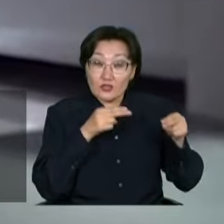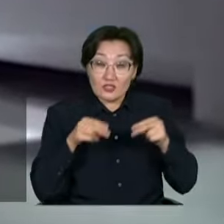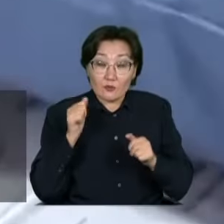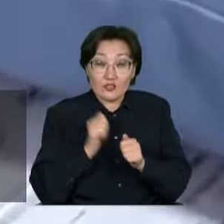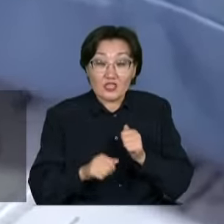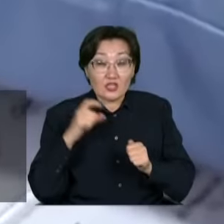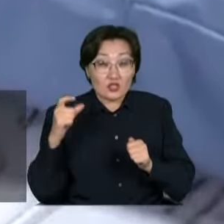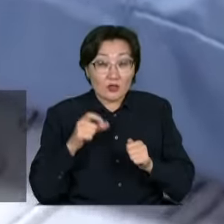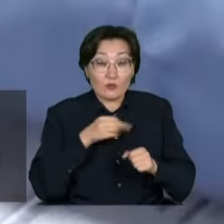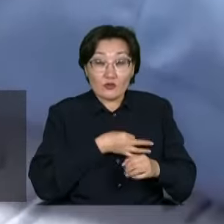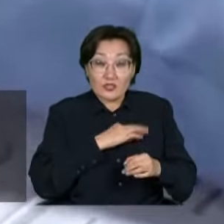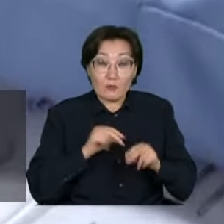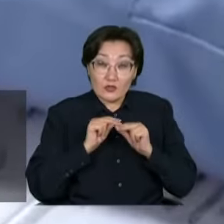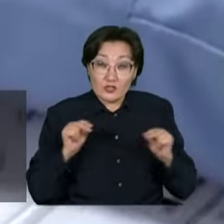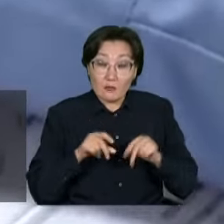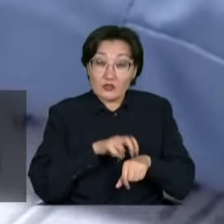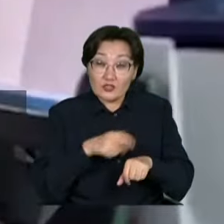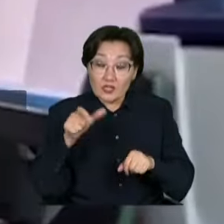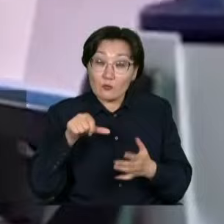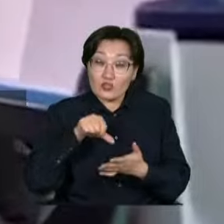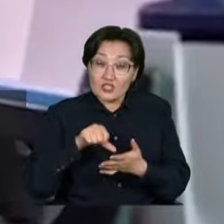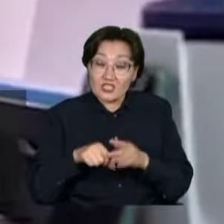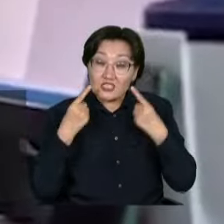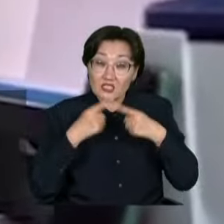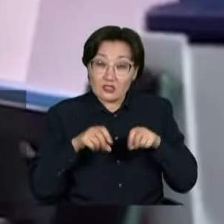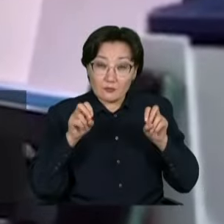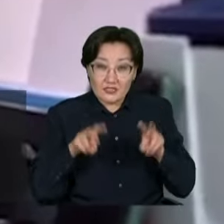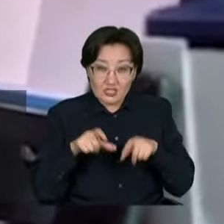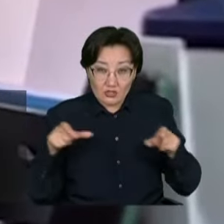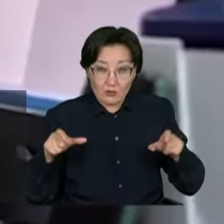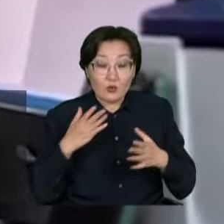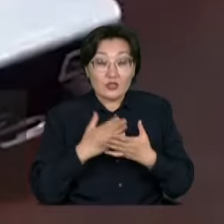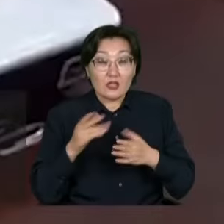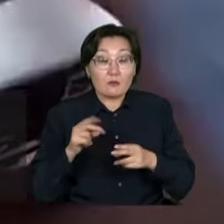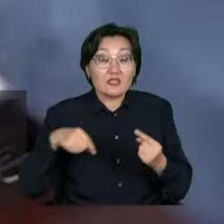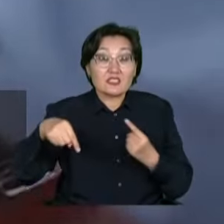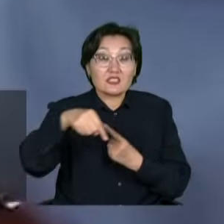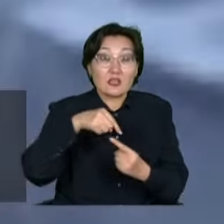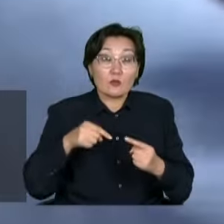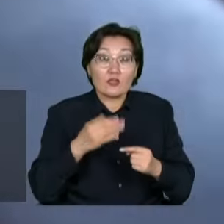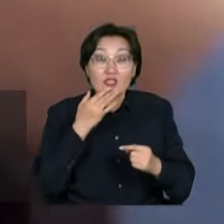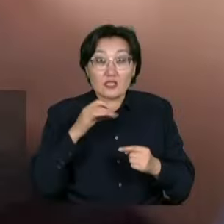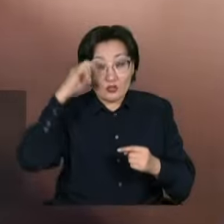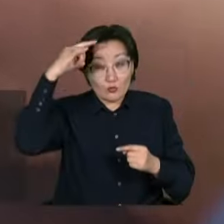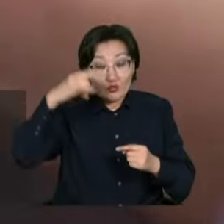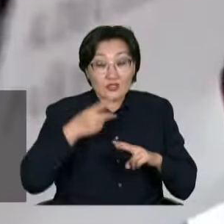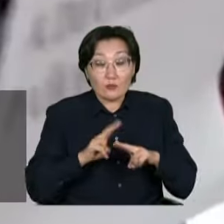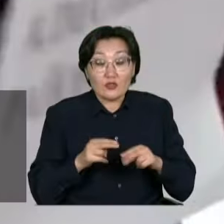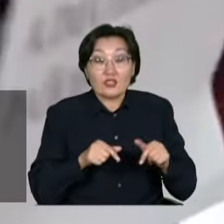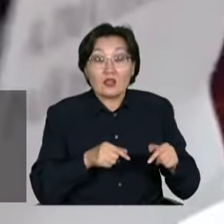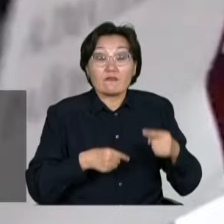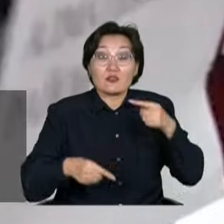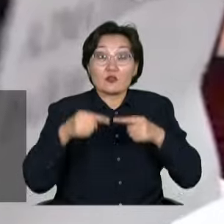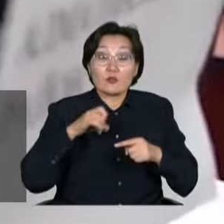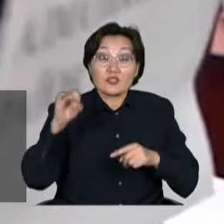едут экономисты, юристы, педагоги, медики и представители технических специальностей. Есть и бизнесмены, этнические казахи, которые вернулись на